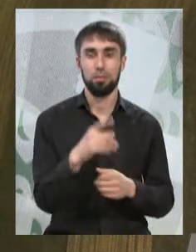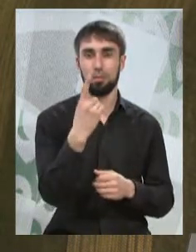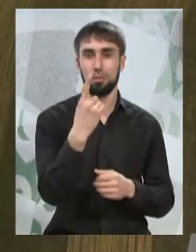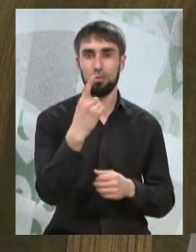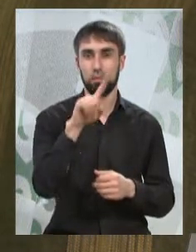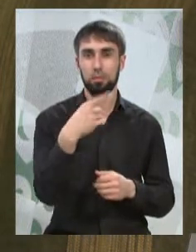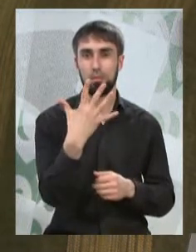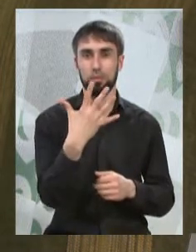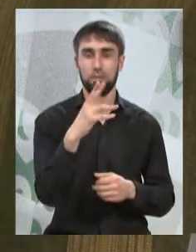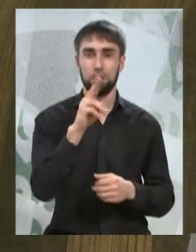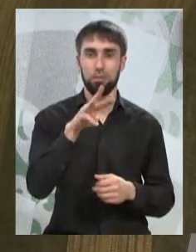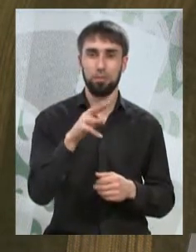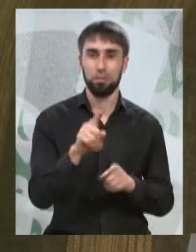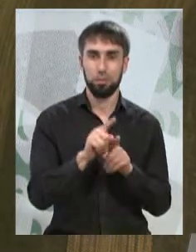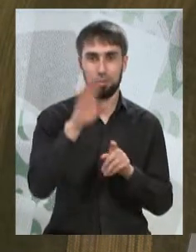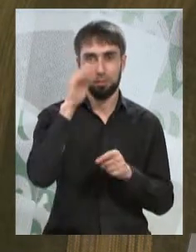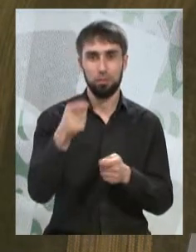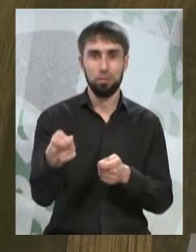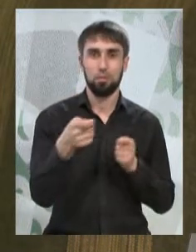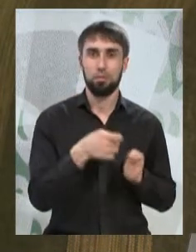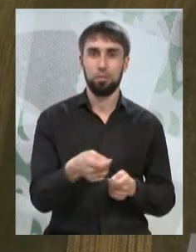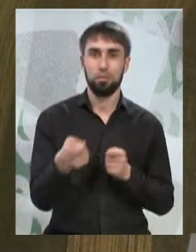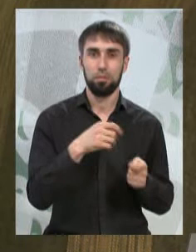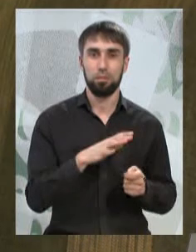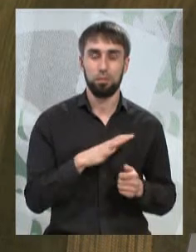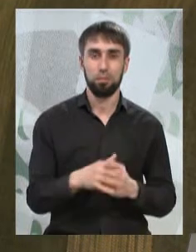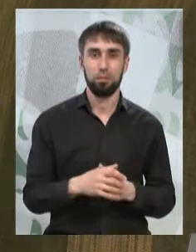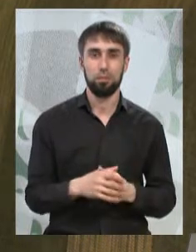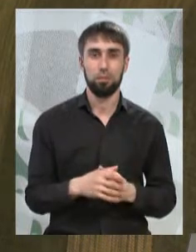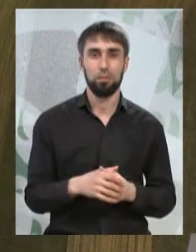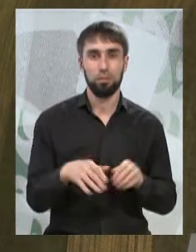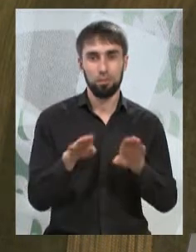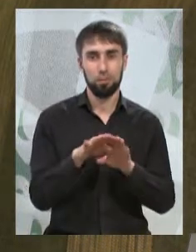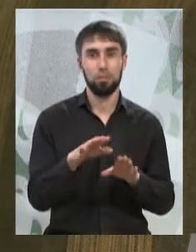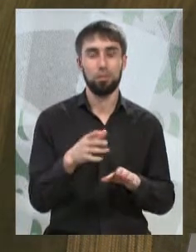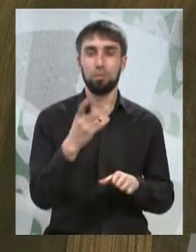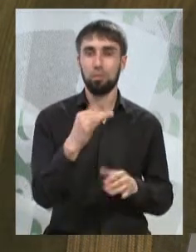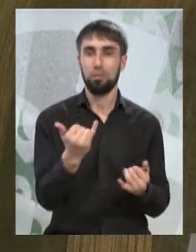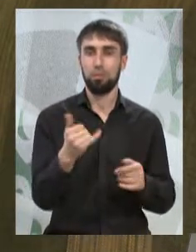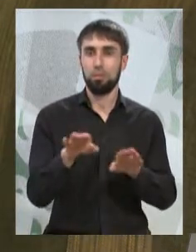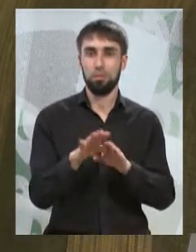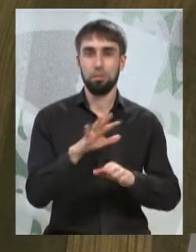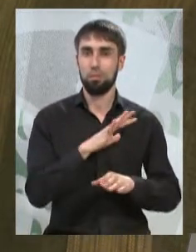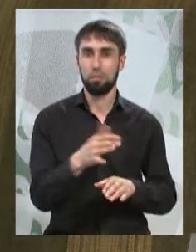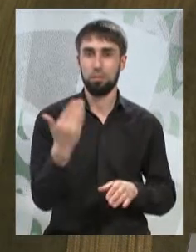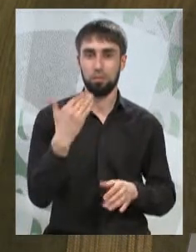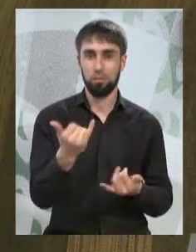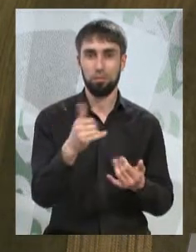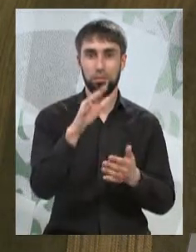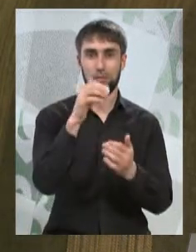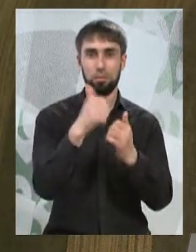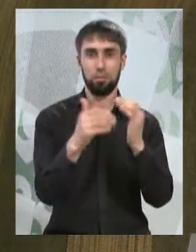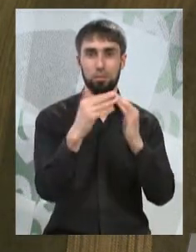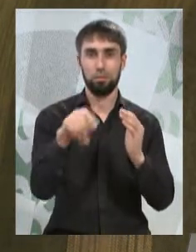за 1,5 километра воду возили. Вот такого не было, как сейчас во дворе, в каждом